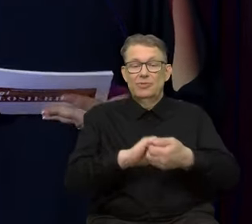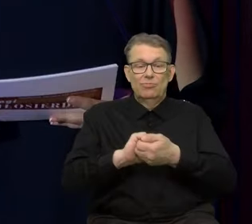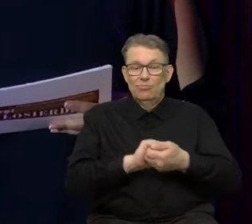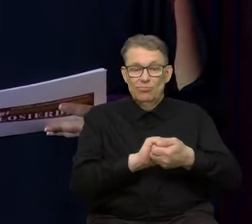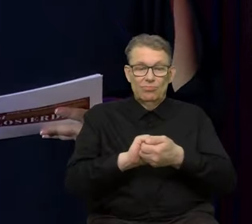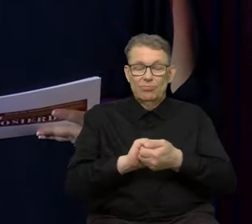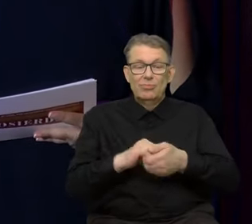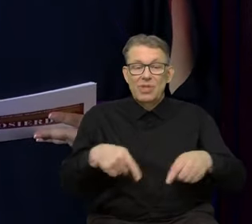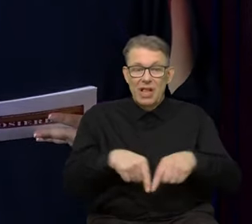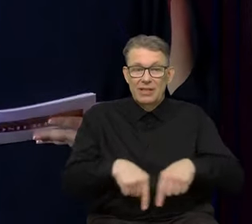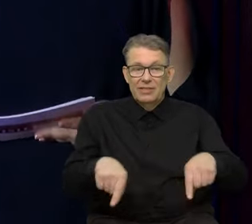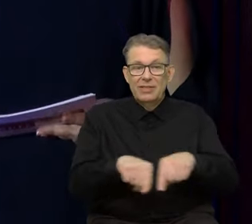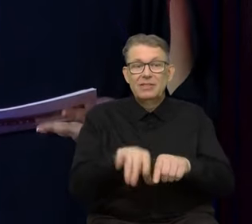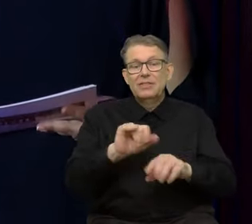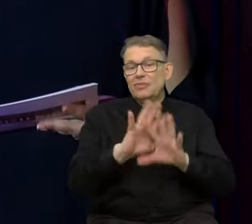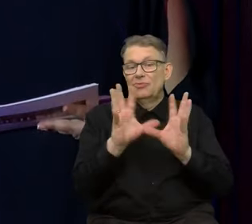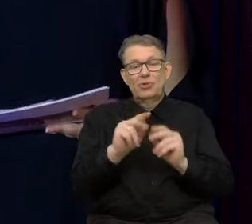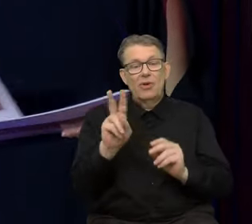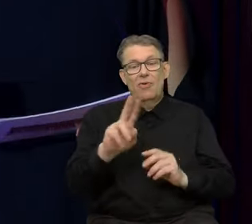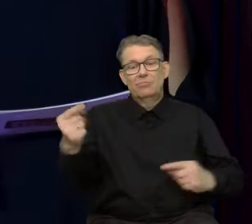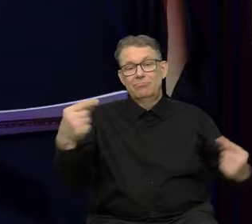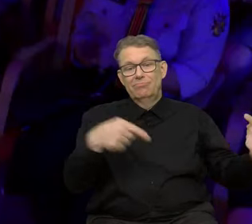oraz wszystkich przybyłych gości.